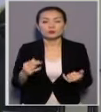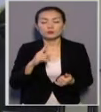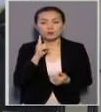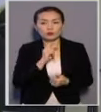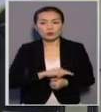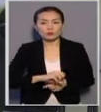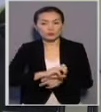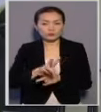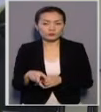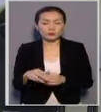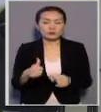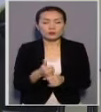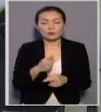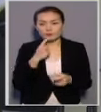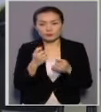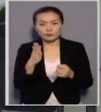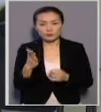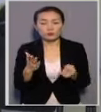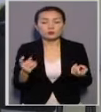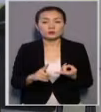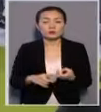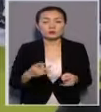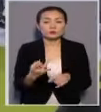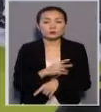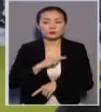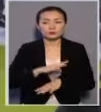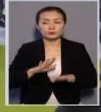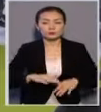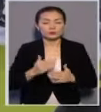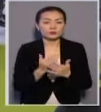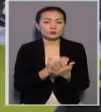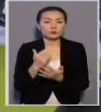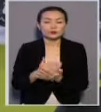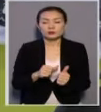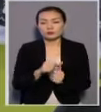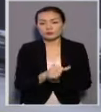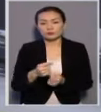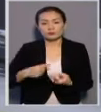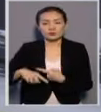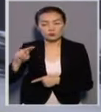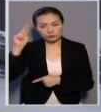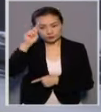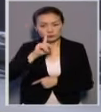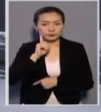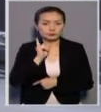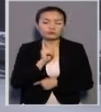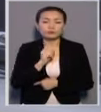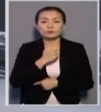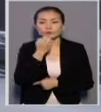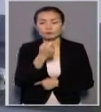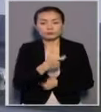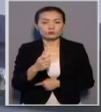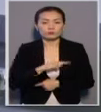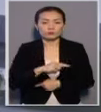жастарды жұмыспен қамту басты назарда. Осыған байланысты алғашқы жұмыс орны бағдарламасынан бөлек кәсіби білімі бар жастар мен егде